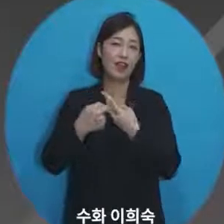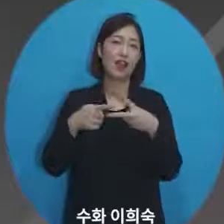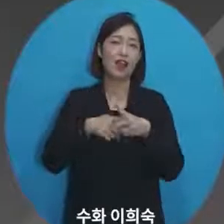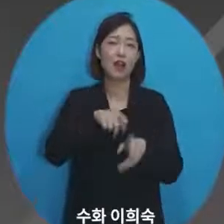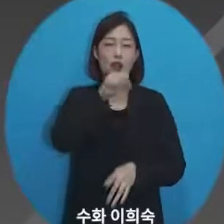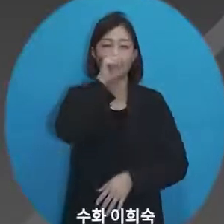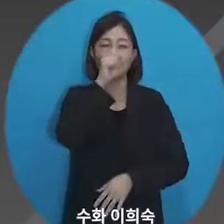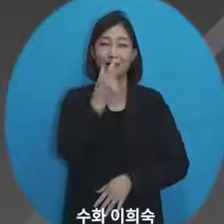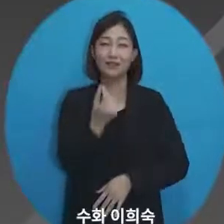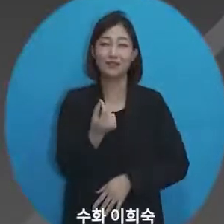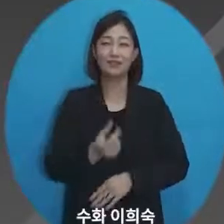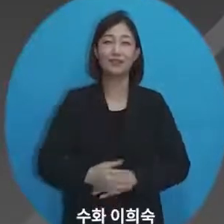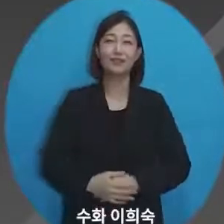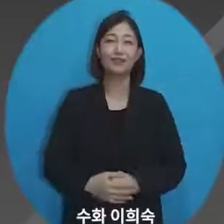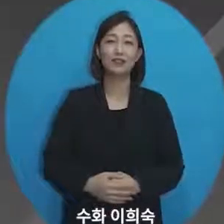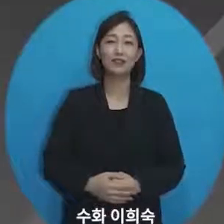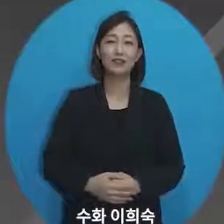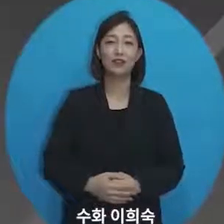것 같습니다.